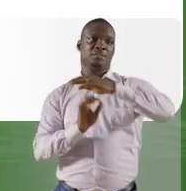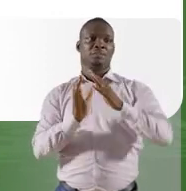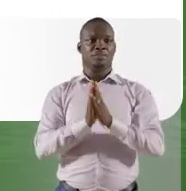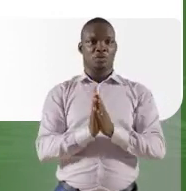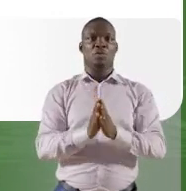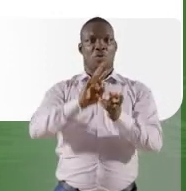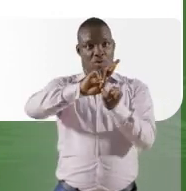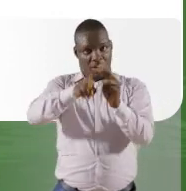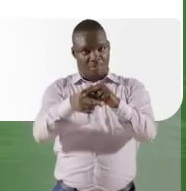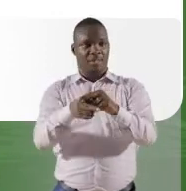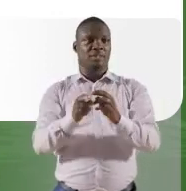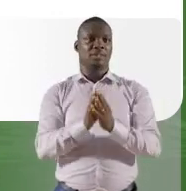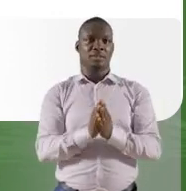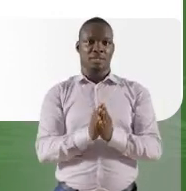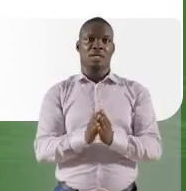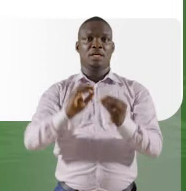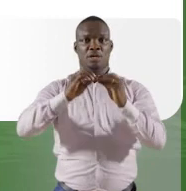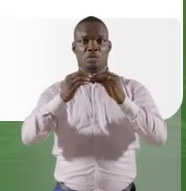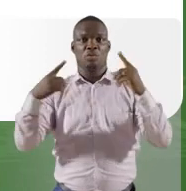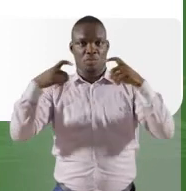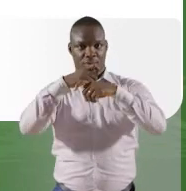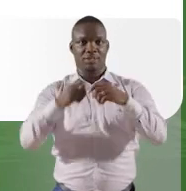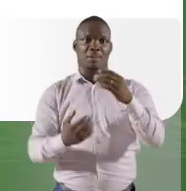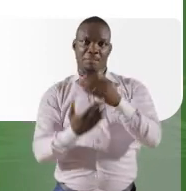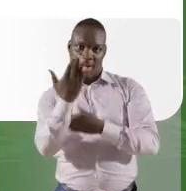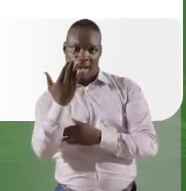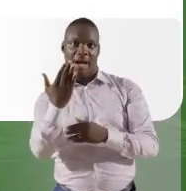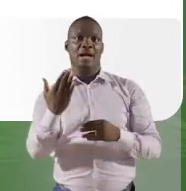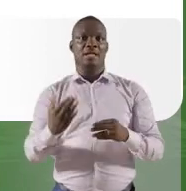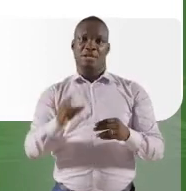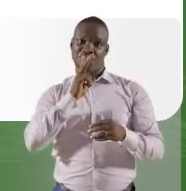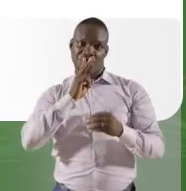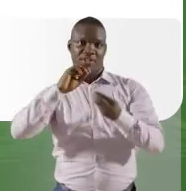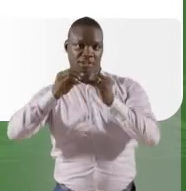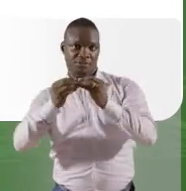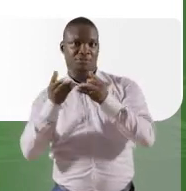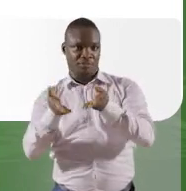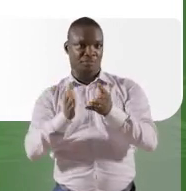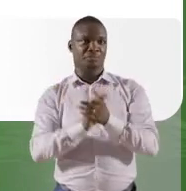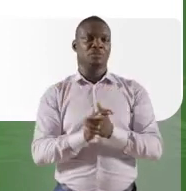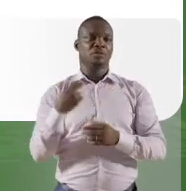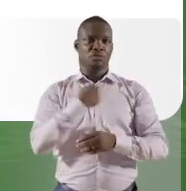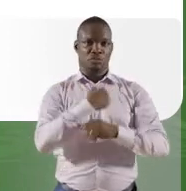donc les nombres complexes par leur valeur, nous obtenons donc